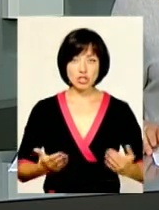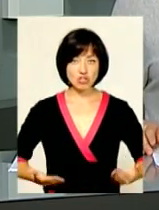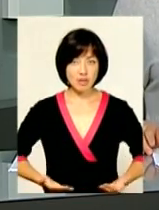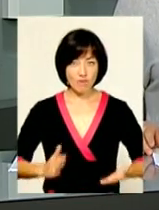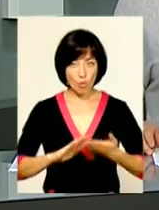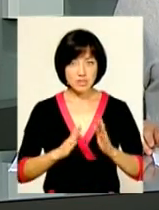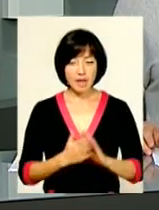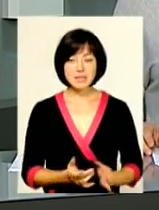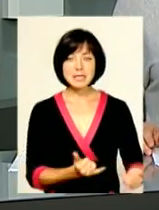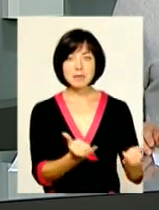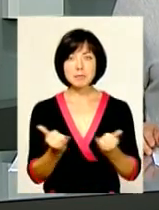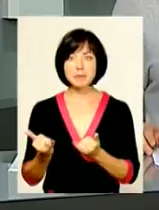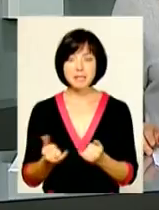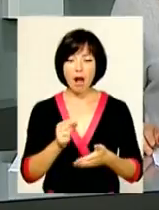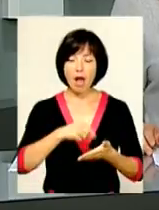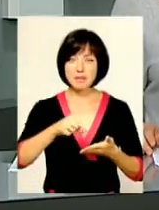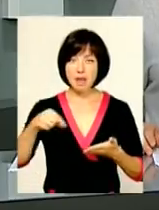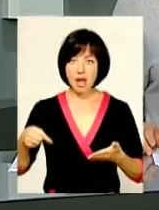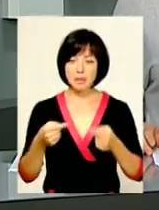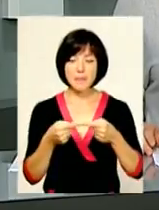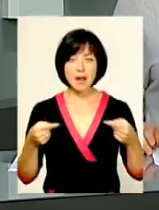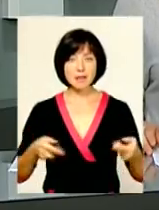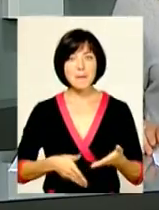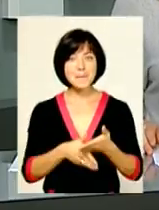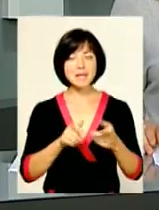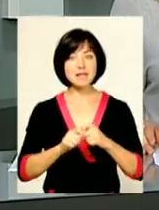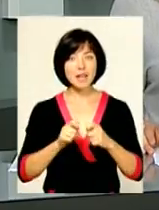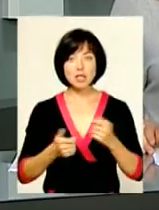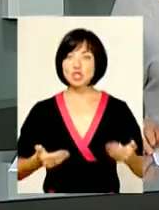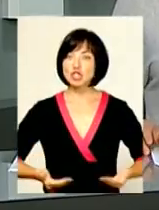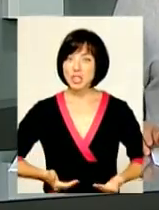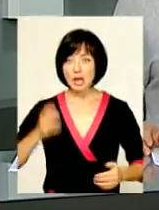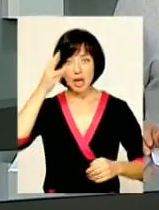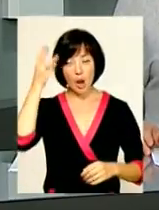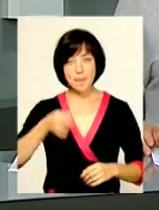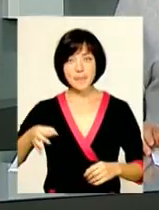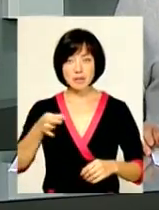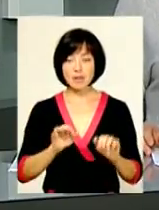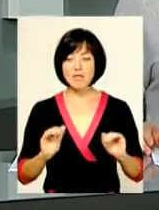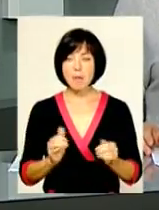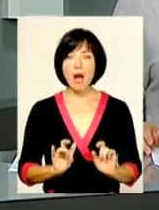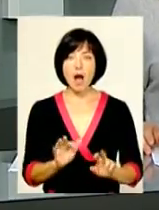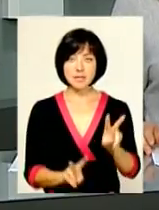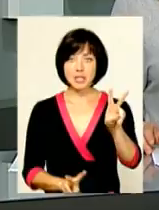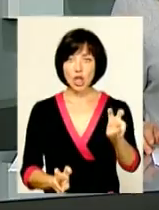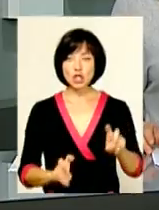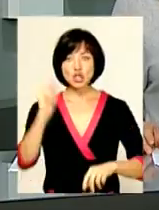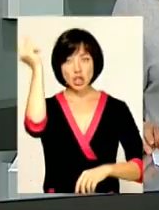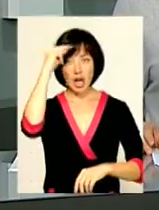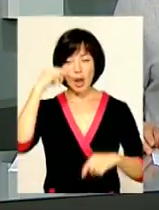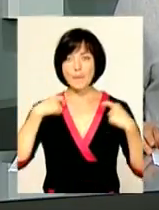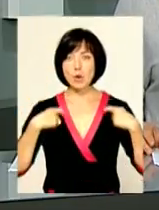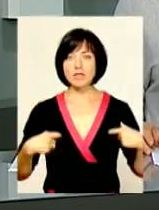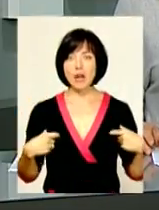обставинах, забезпечили канцелярським приладдям меценати та жителі Хмельниччини. У рамках акції «Шкільний портфелик»,